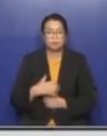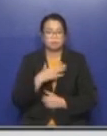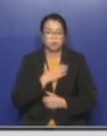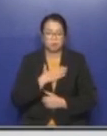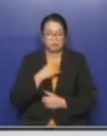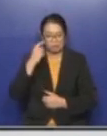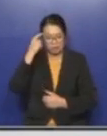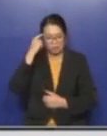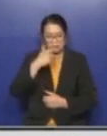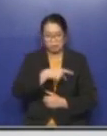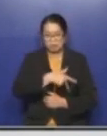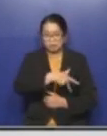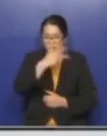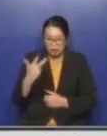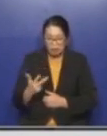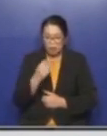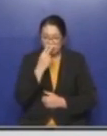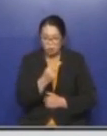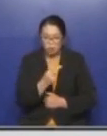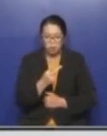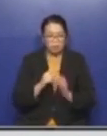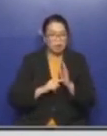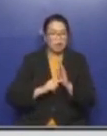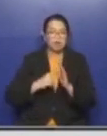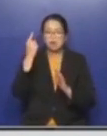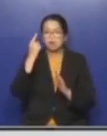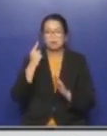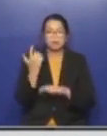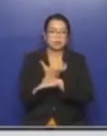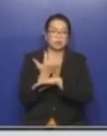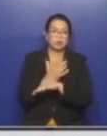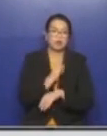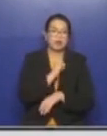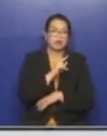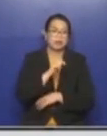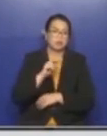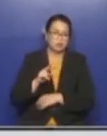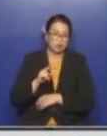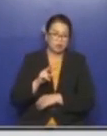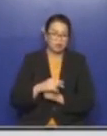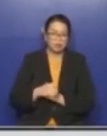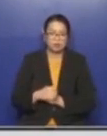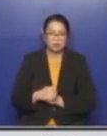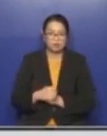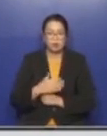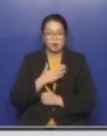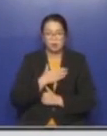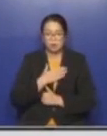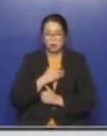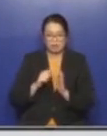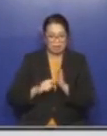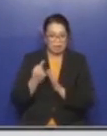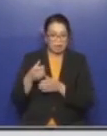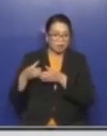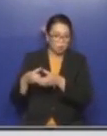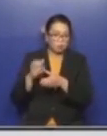อสผมผูกพันตั้งแต่เป็นไอทีวีผมยืนยันว่าผมเนี่ยเป็นผู้สื่อข่าวรุ่นแรกของไอที